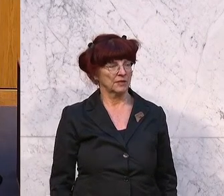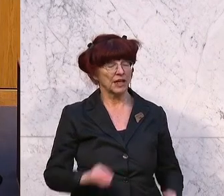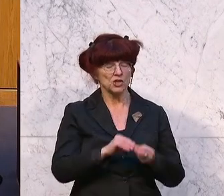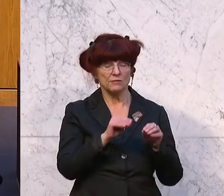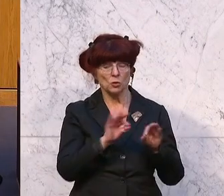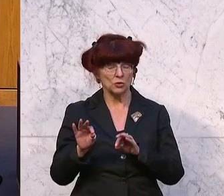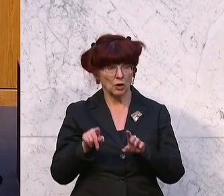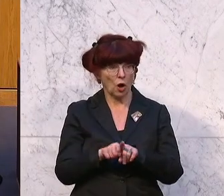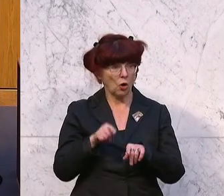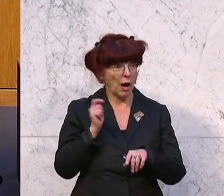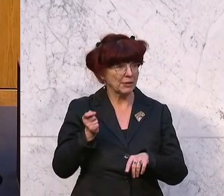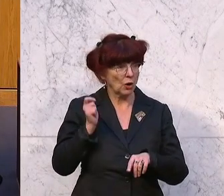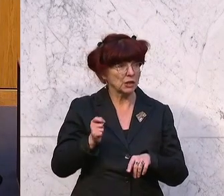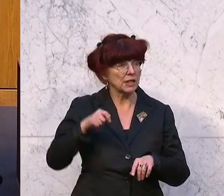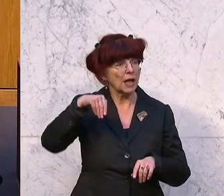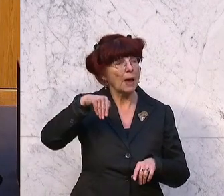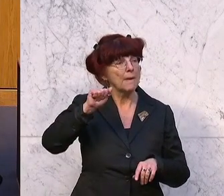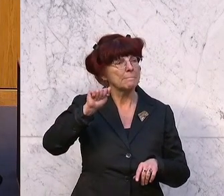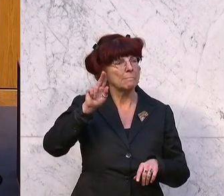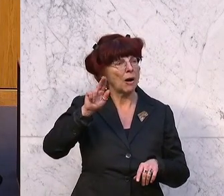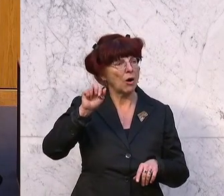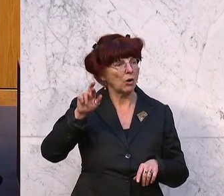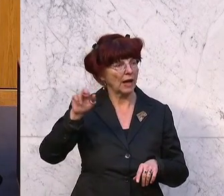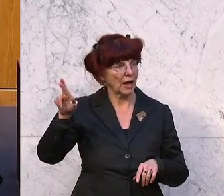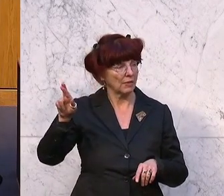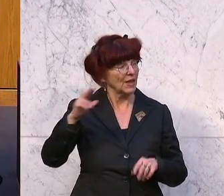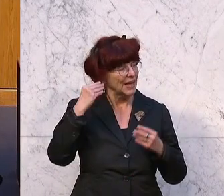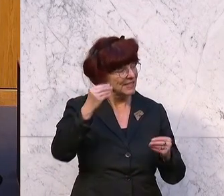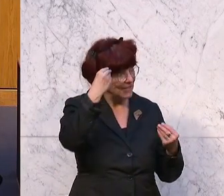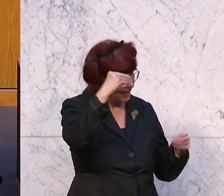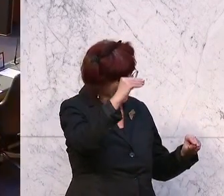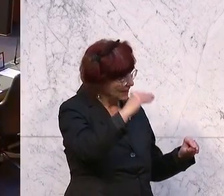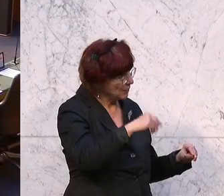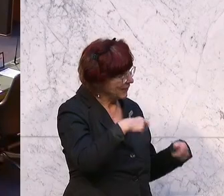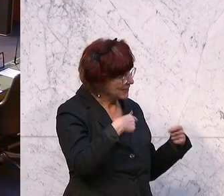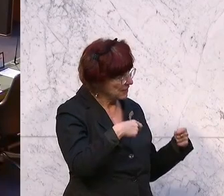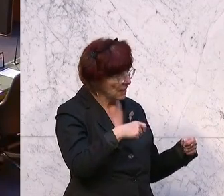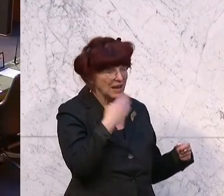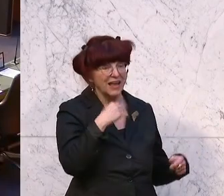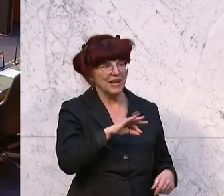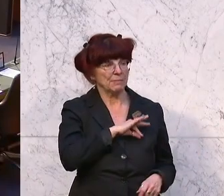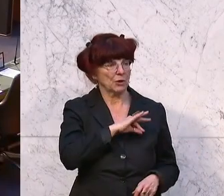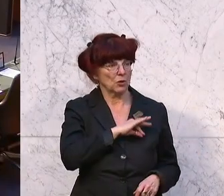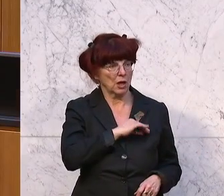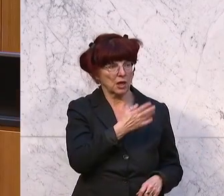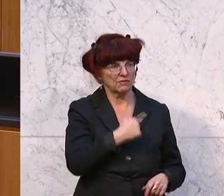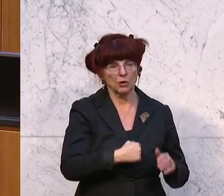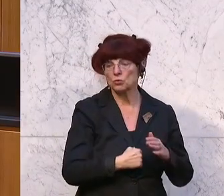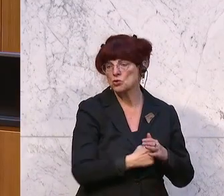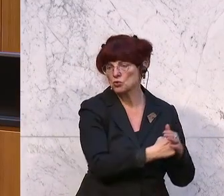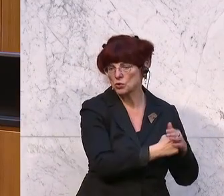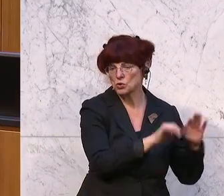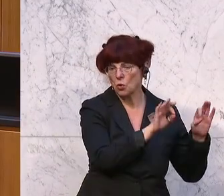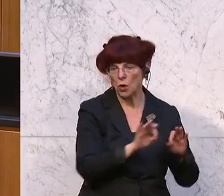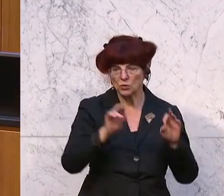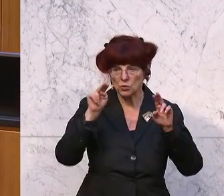Zur Geschäftsordnung hat sich die Abgeordnete Maurer gemeldet. Liebe Kolleginnen und Kollegen, wir unterstützen selbstverständlich den Ordnungsruf, denn